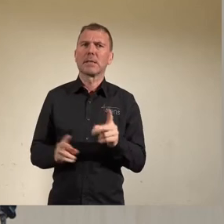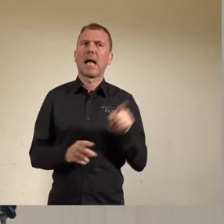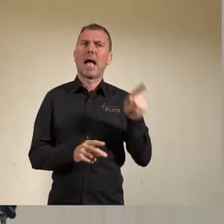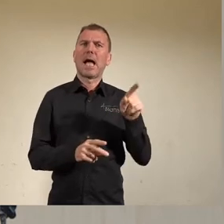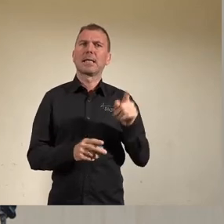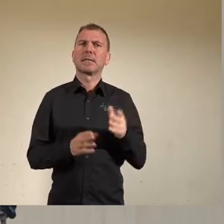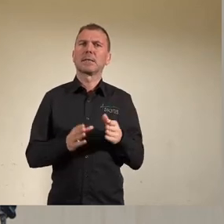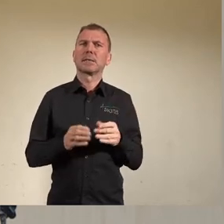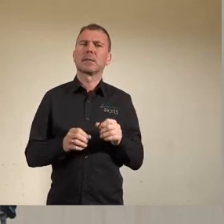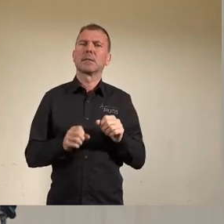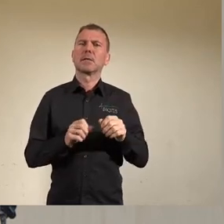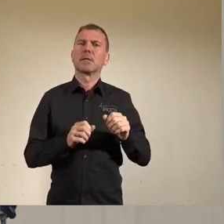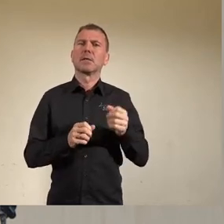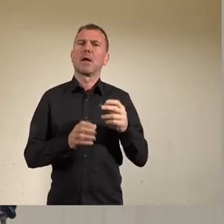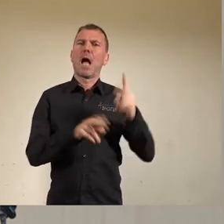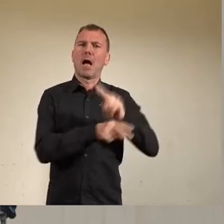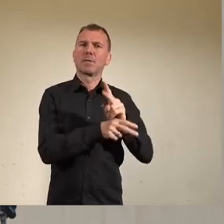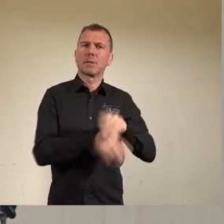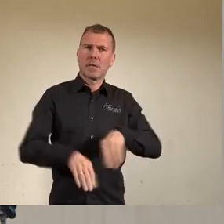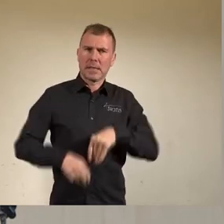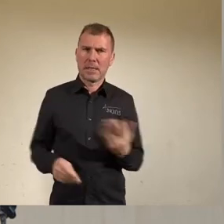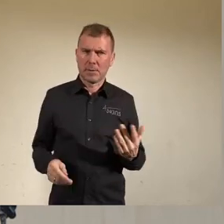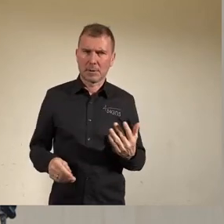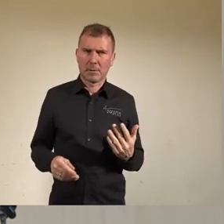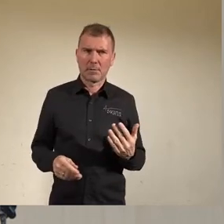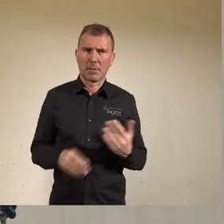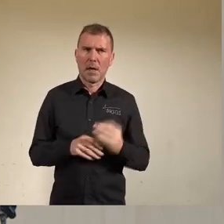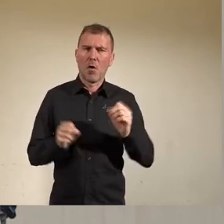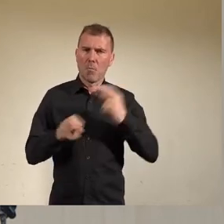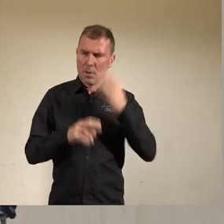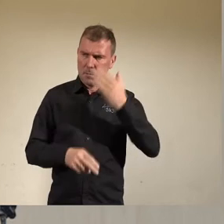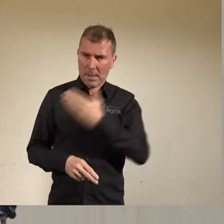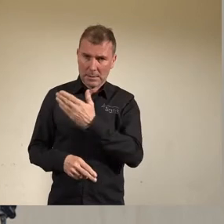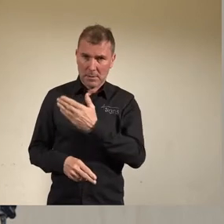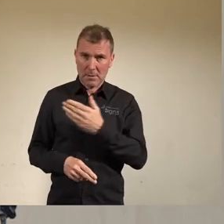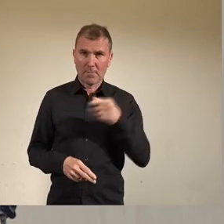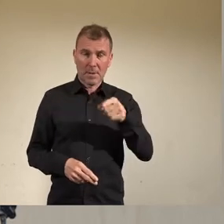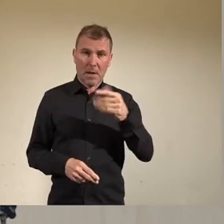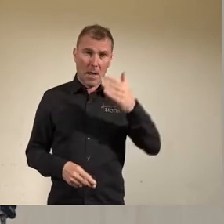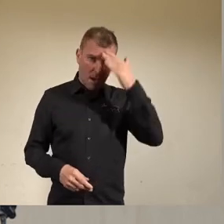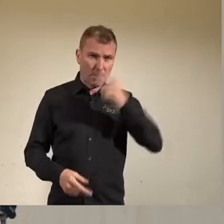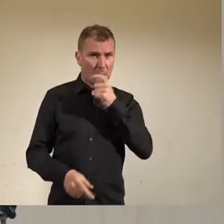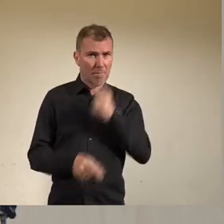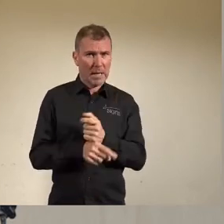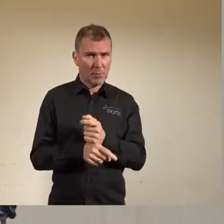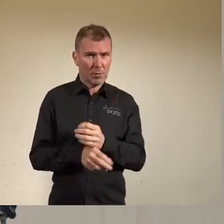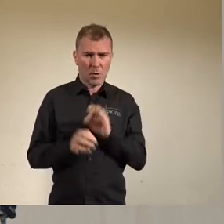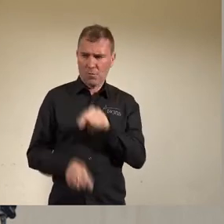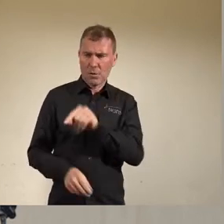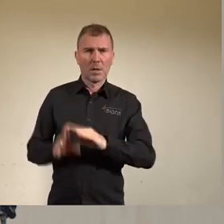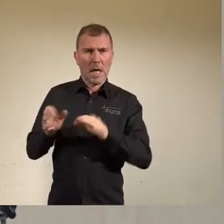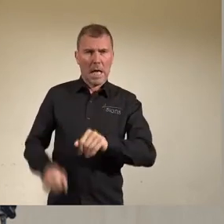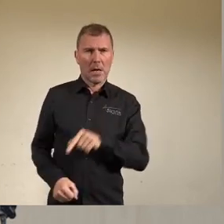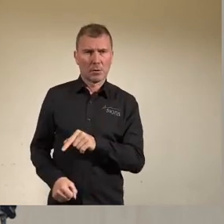dass dies rechtswidrig sind. Sehr geehrter Oberbürgermeister, Sie tragen die Hauptverantwortung für diesen